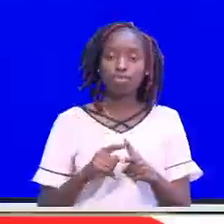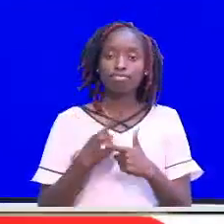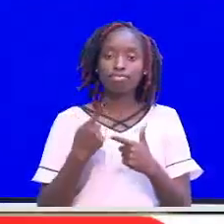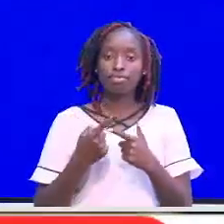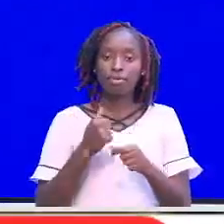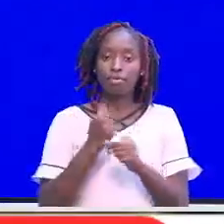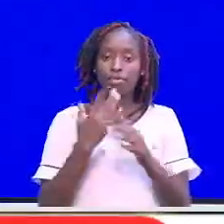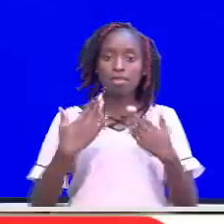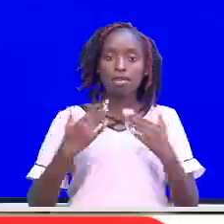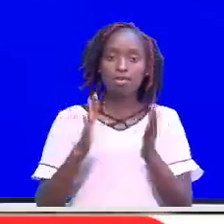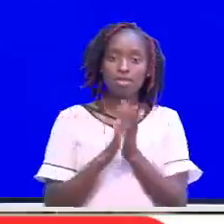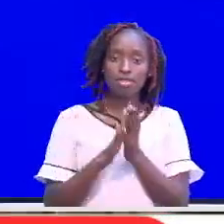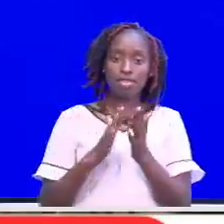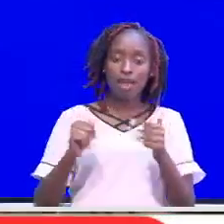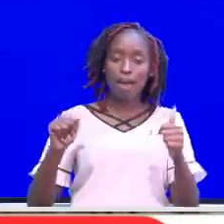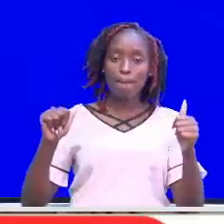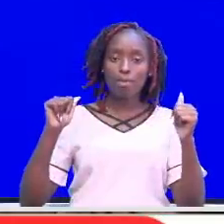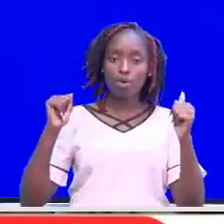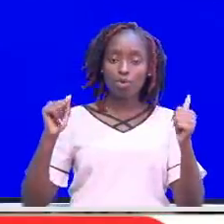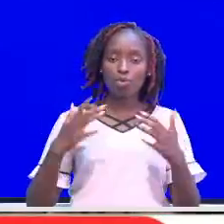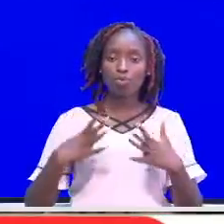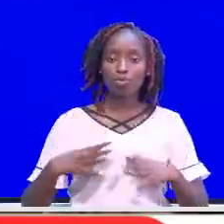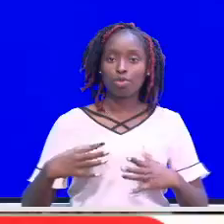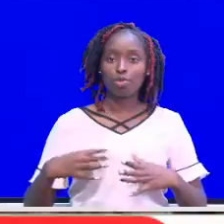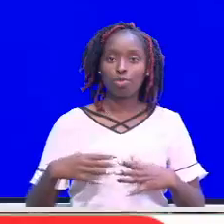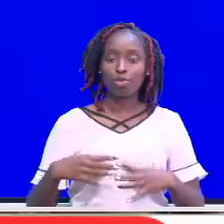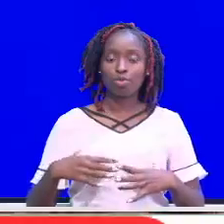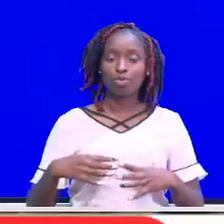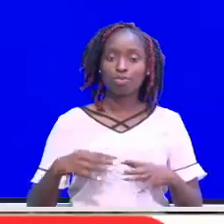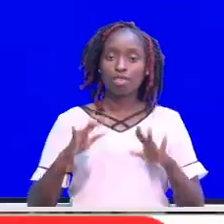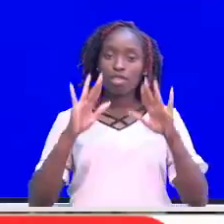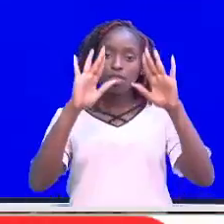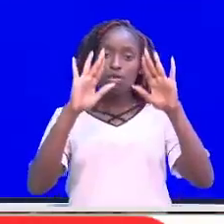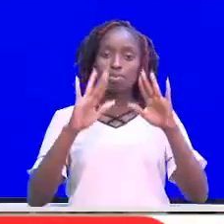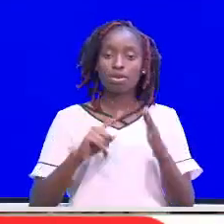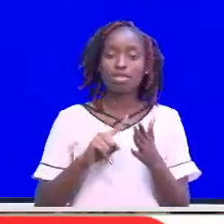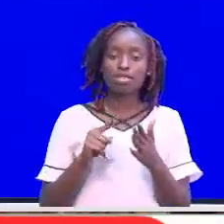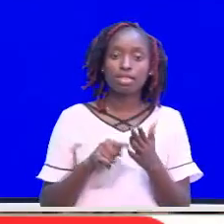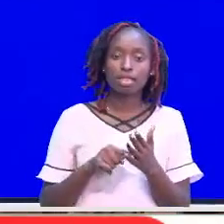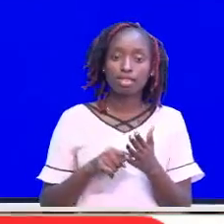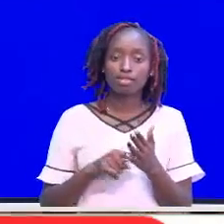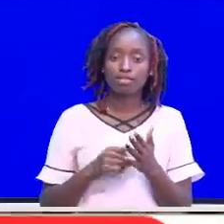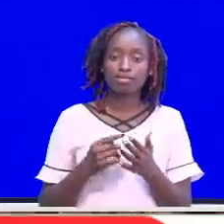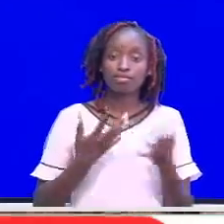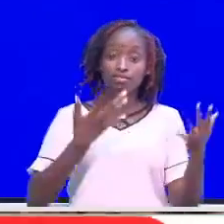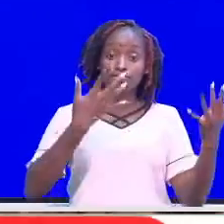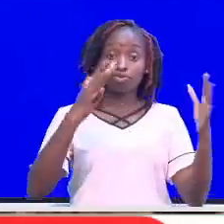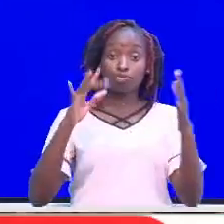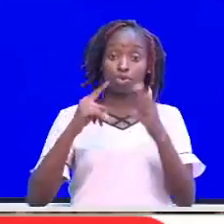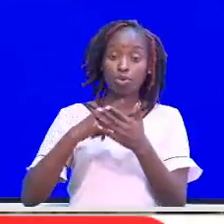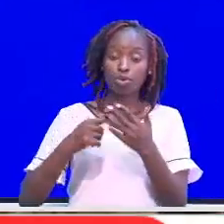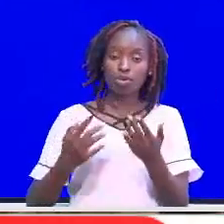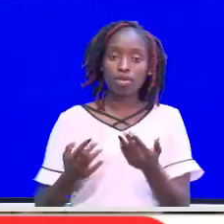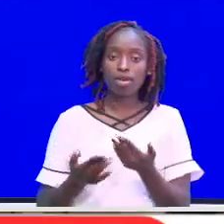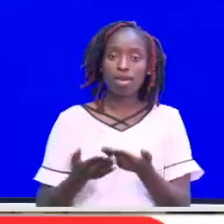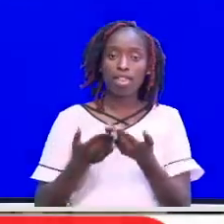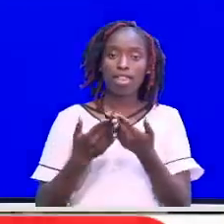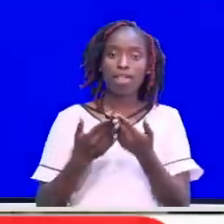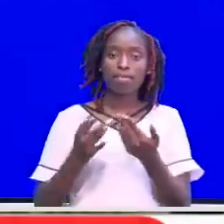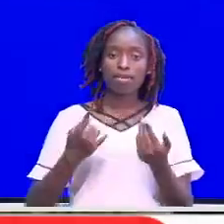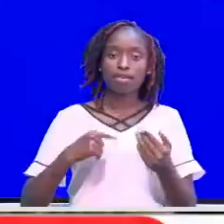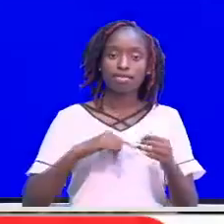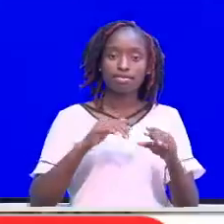Meru. The purpose for this festival is to promote our tourism sector so that